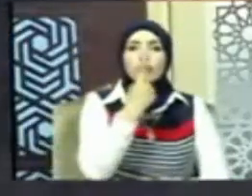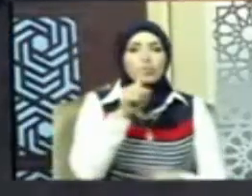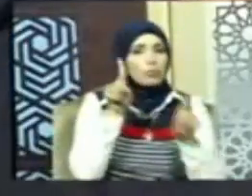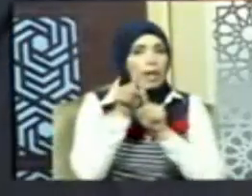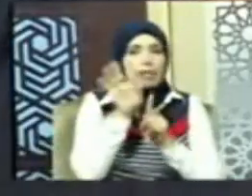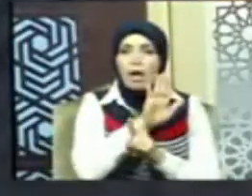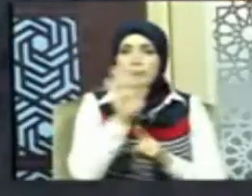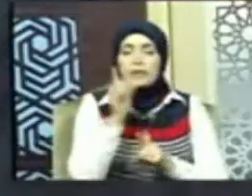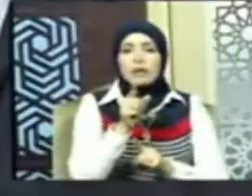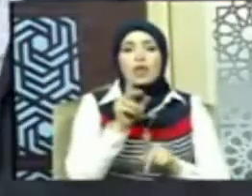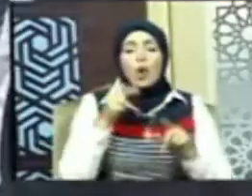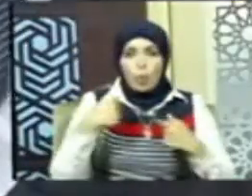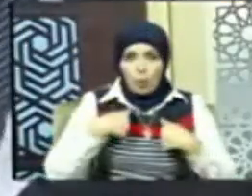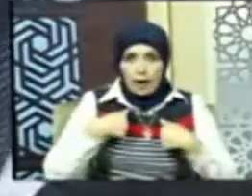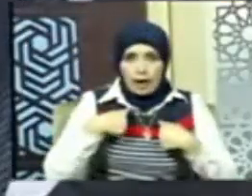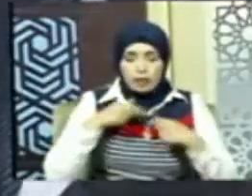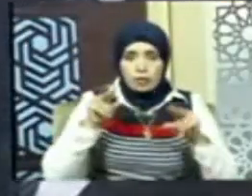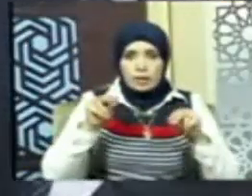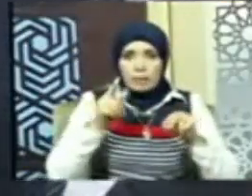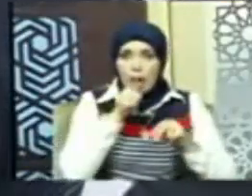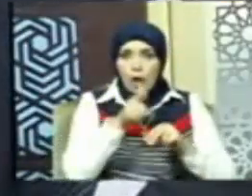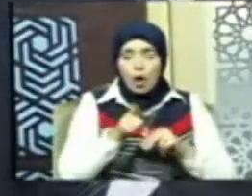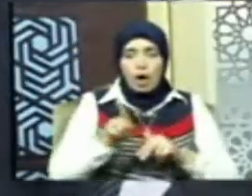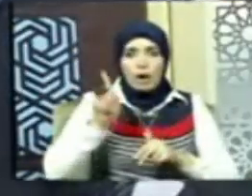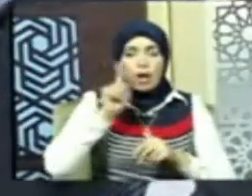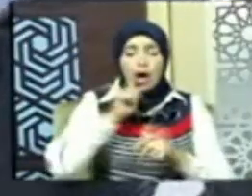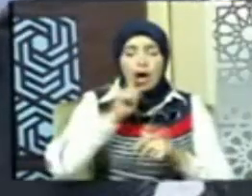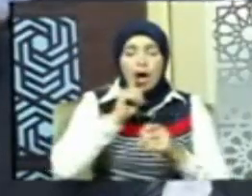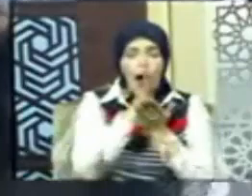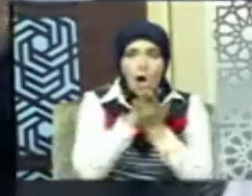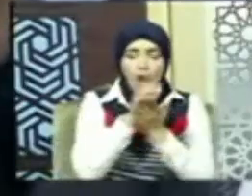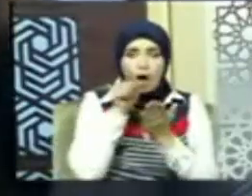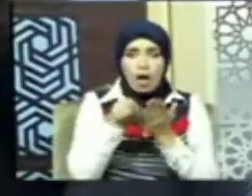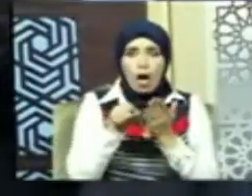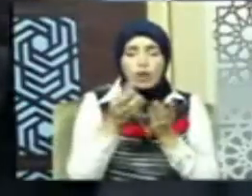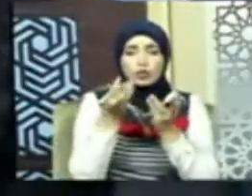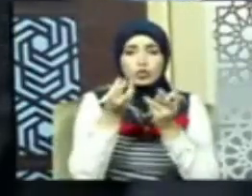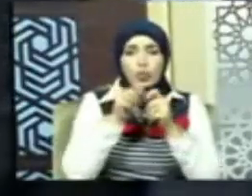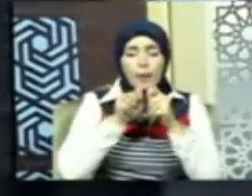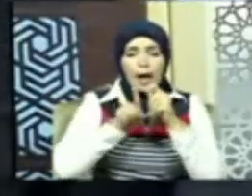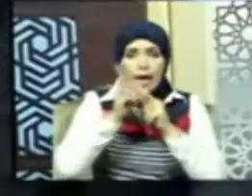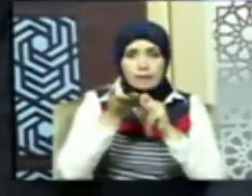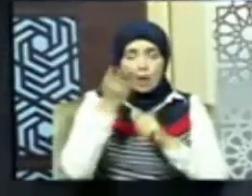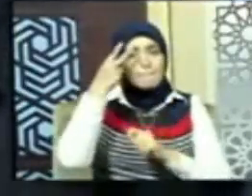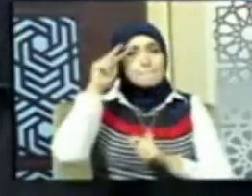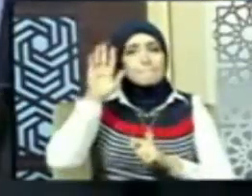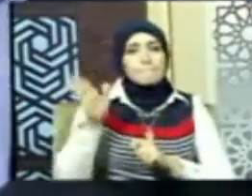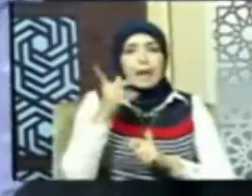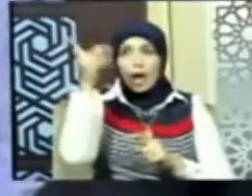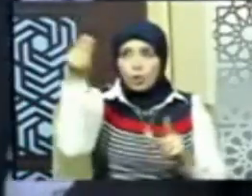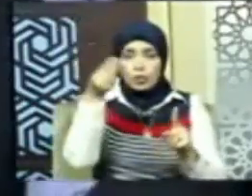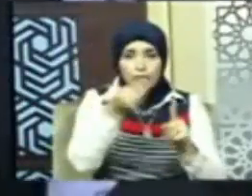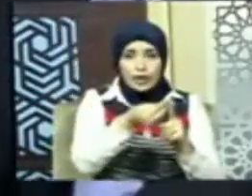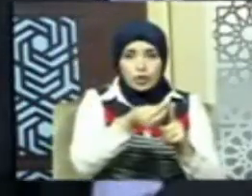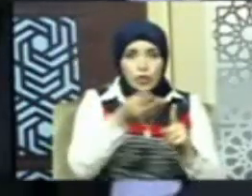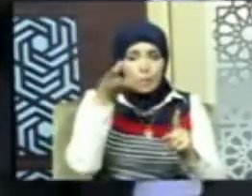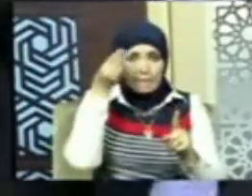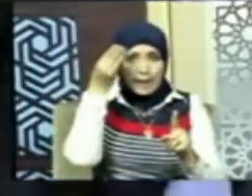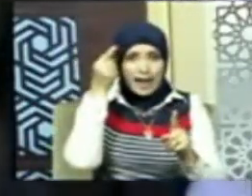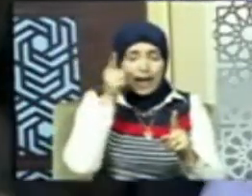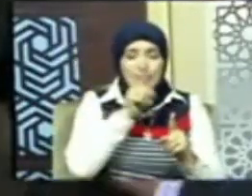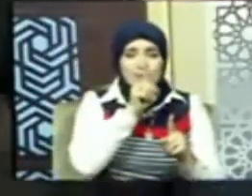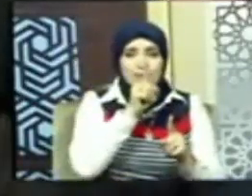ونحن كما قال الحق سبحانه: وما أوتيتم من العلم إلا